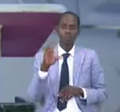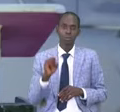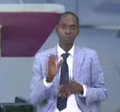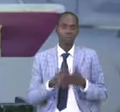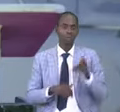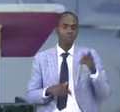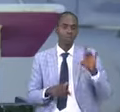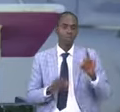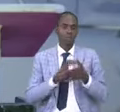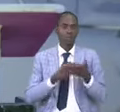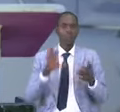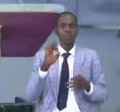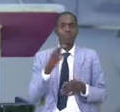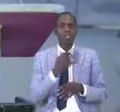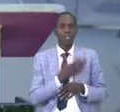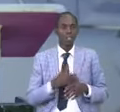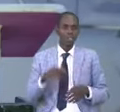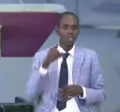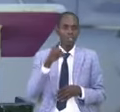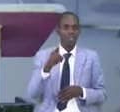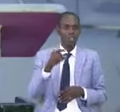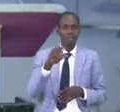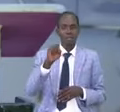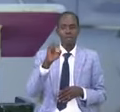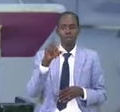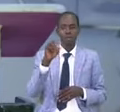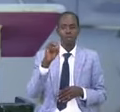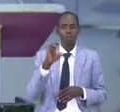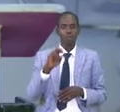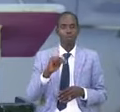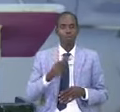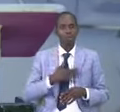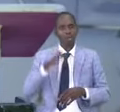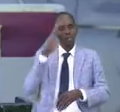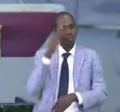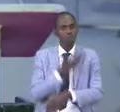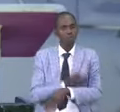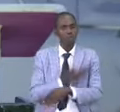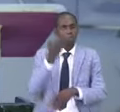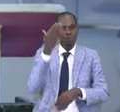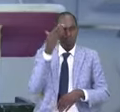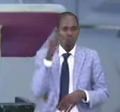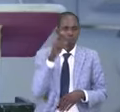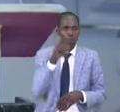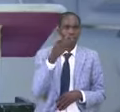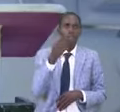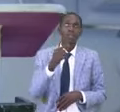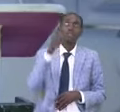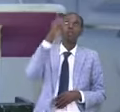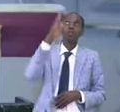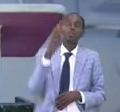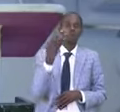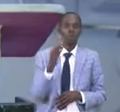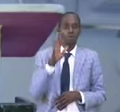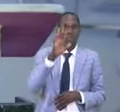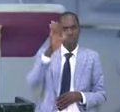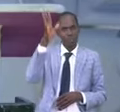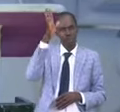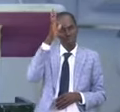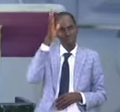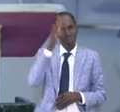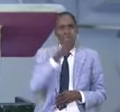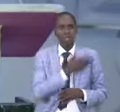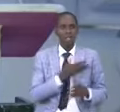qu'on est le dieu de ton père et c'est le d'un coeur dévoué et d'une âme bien